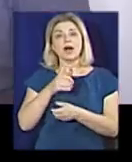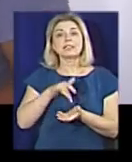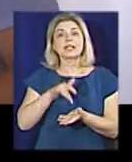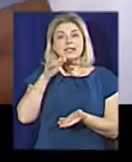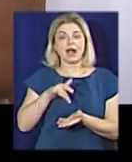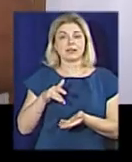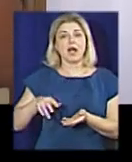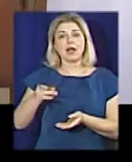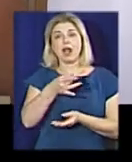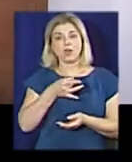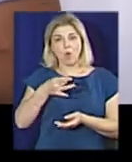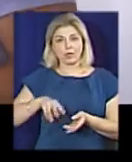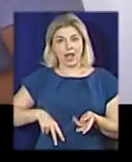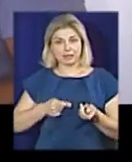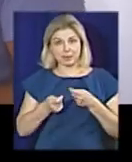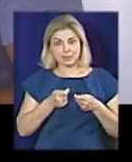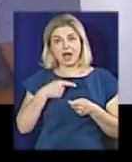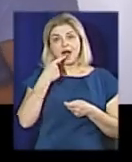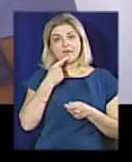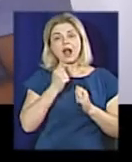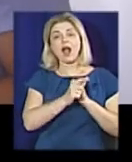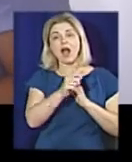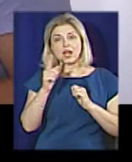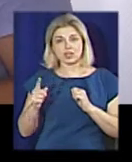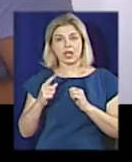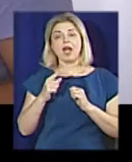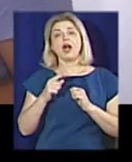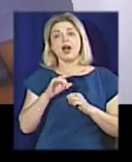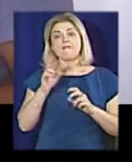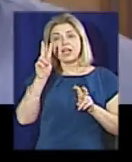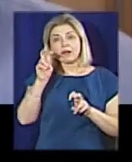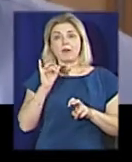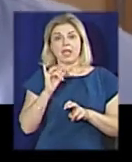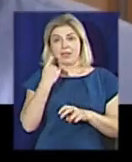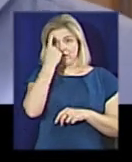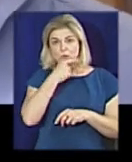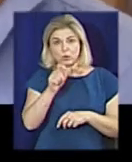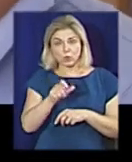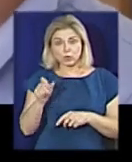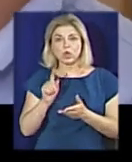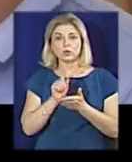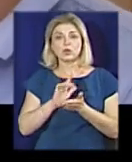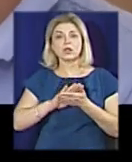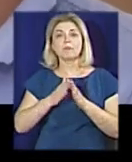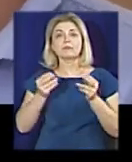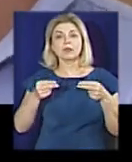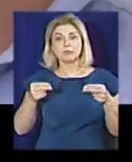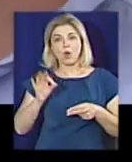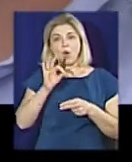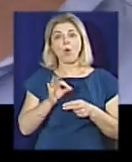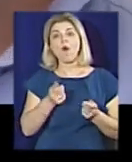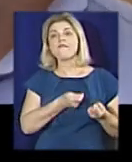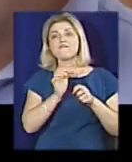Олександр Береза каже, що кожна юридична або фізична особа має укласти окрему угоду з перевізниками стосовно вивезення сміття.